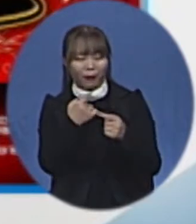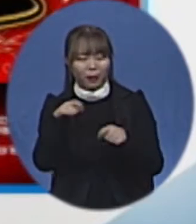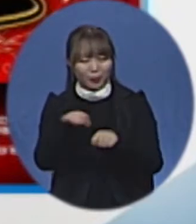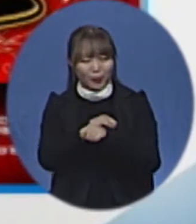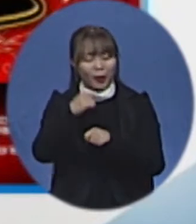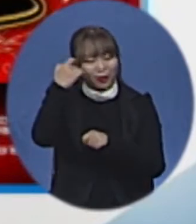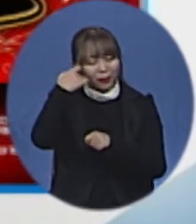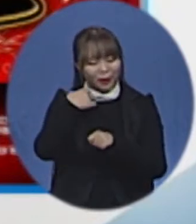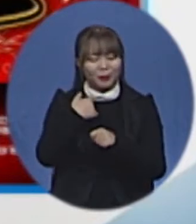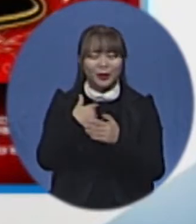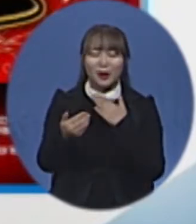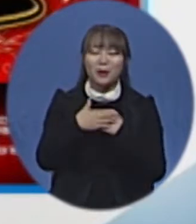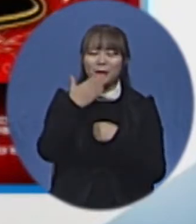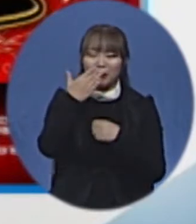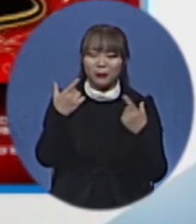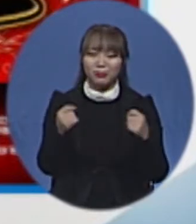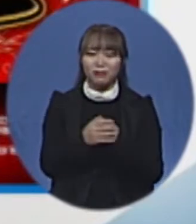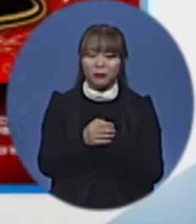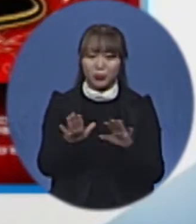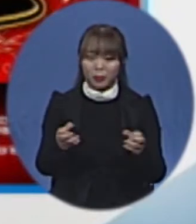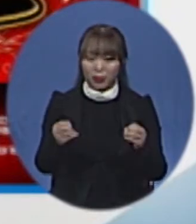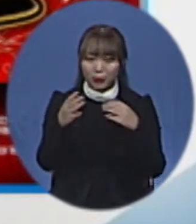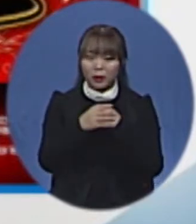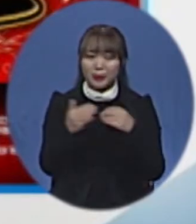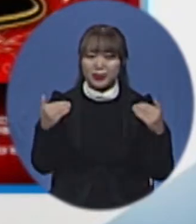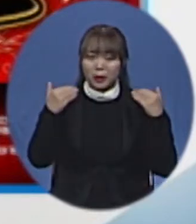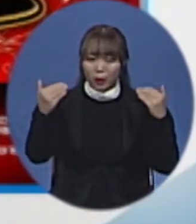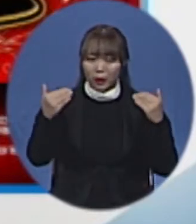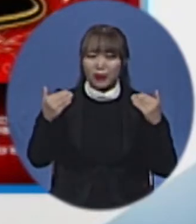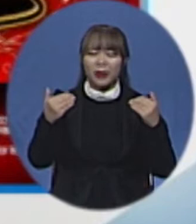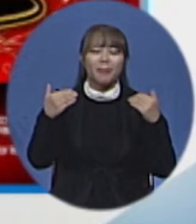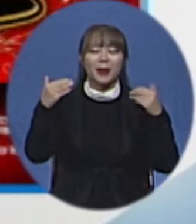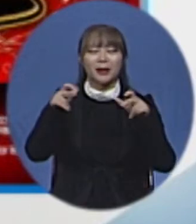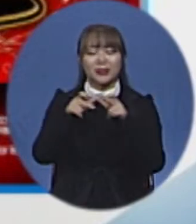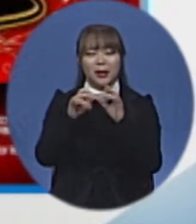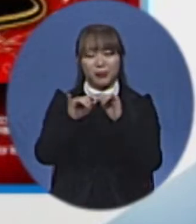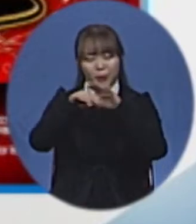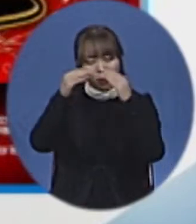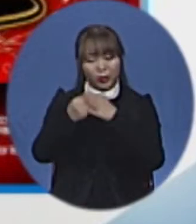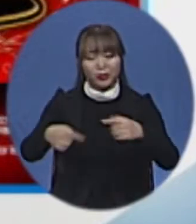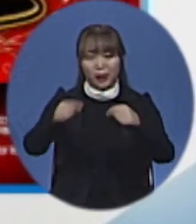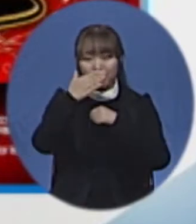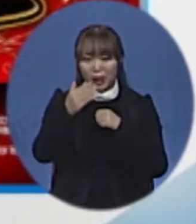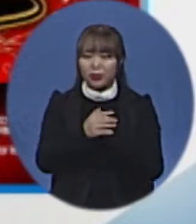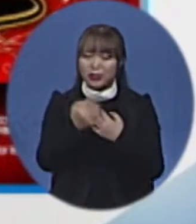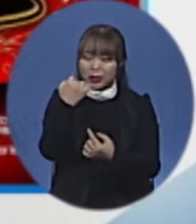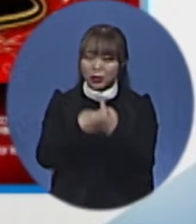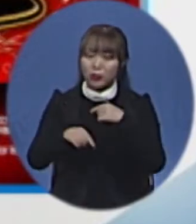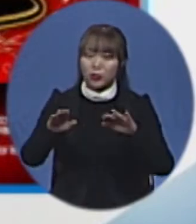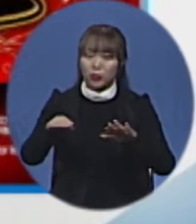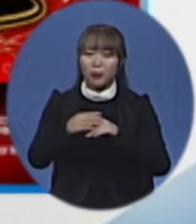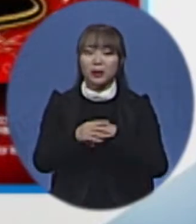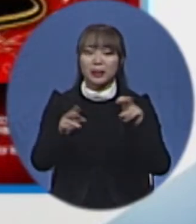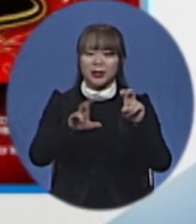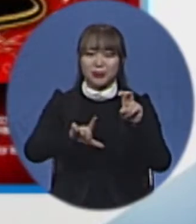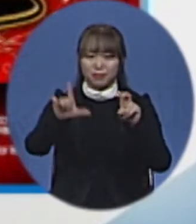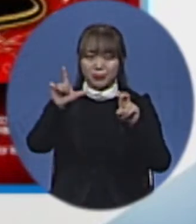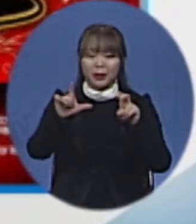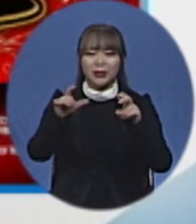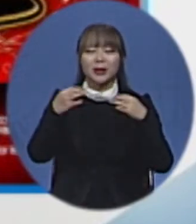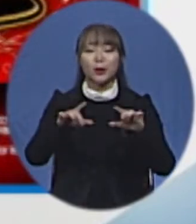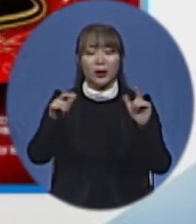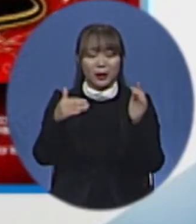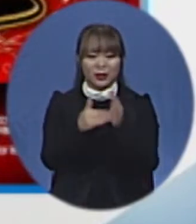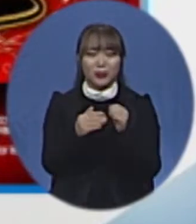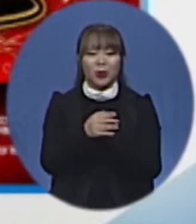재미를 느껴볼 수 있습니다. 페스티벌은 성인 발달장애인이면 누구나 참석 가능하며 신청은 이번 달 20일 금요일까지